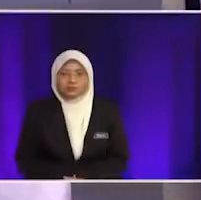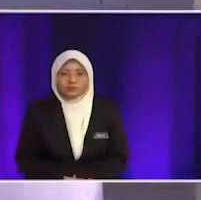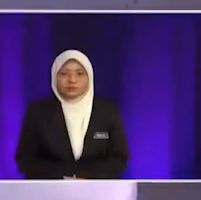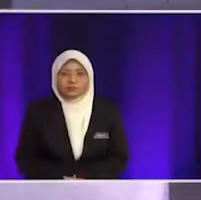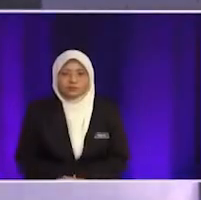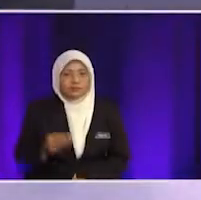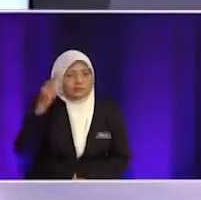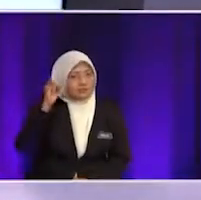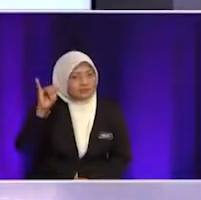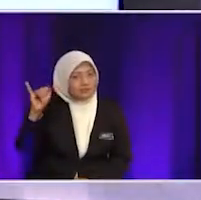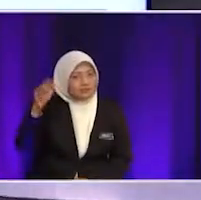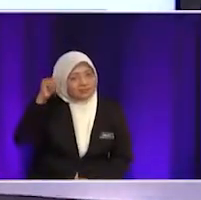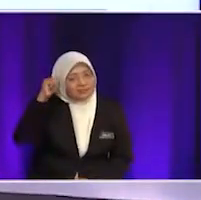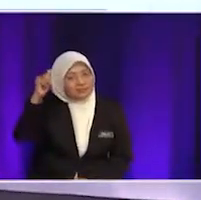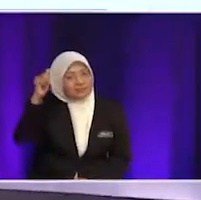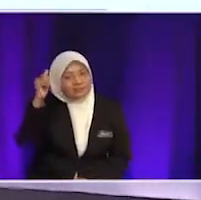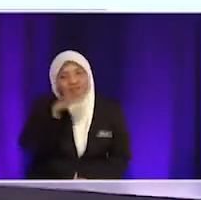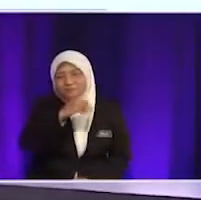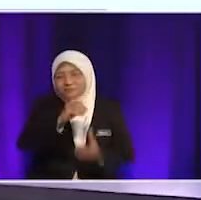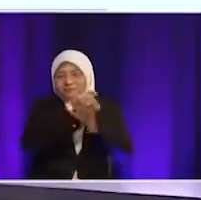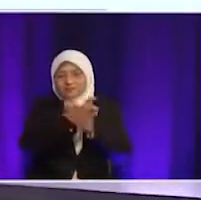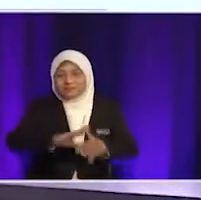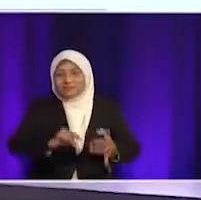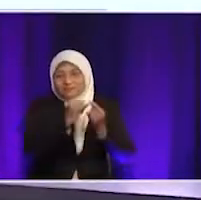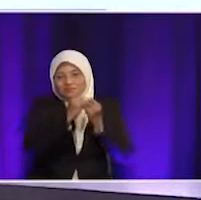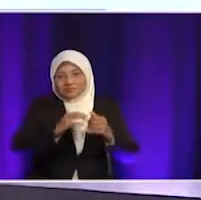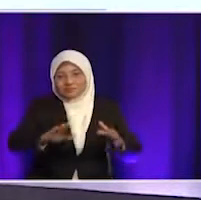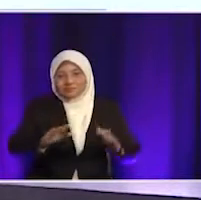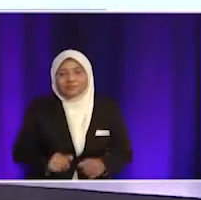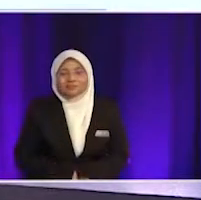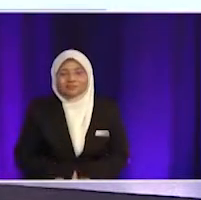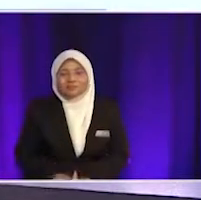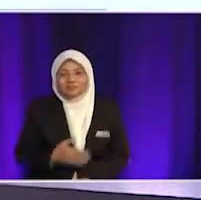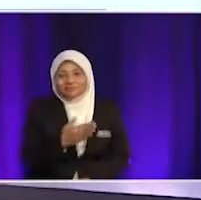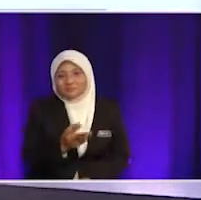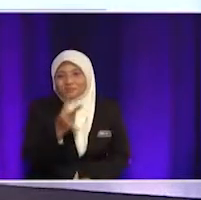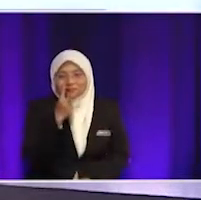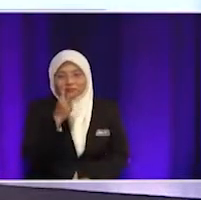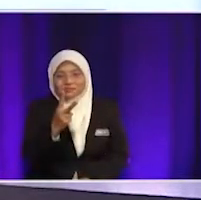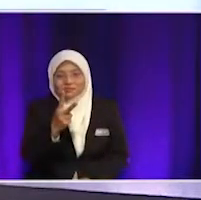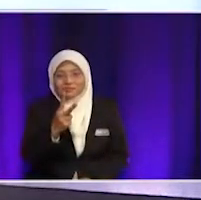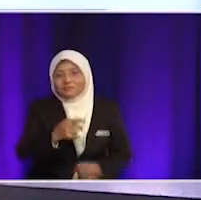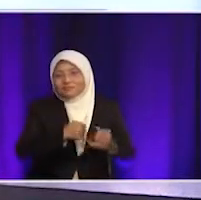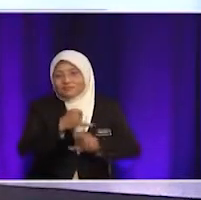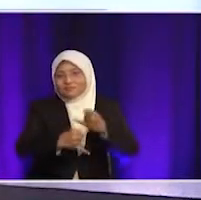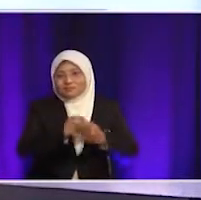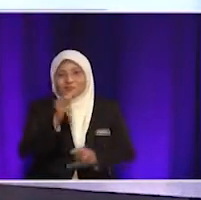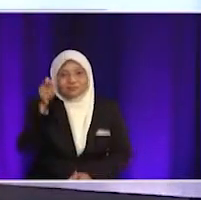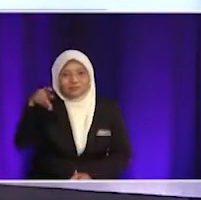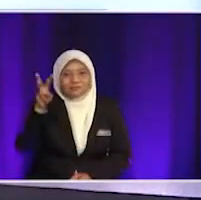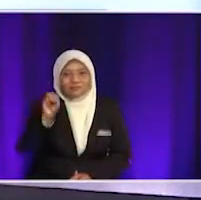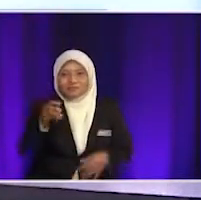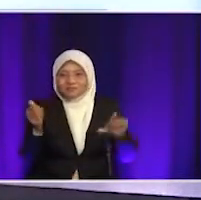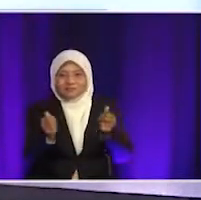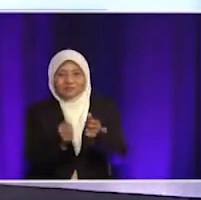Hai assalamualaikum dan salam sejahtera anda sedang menonton slot sukses svm 2022 bersama